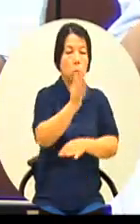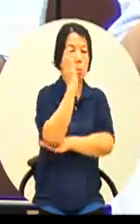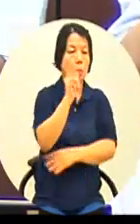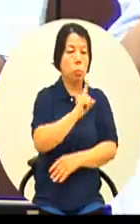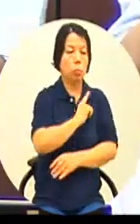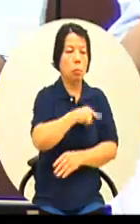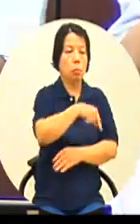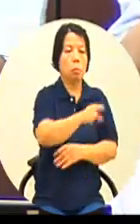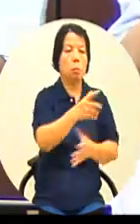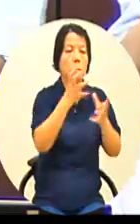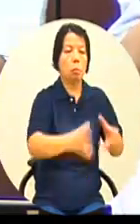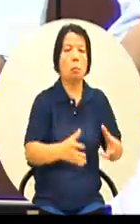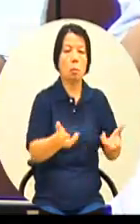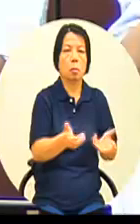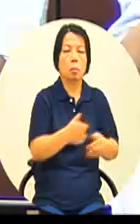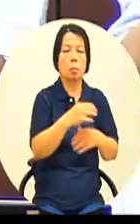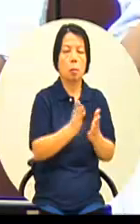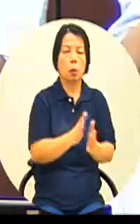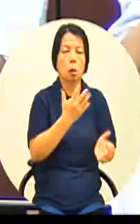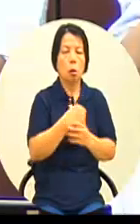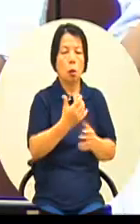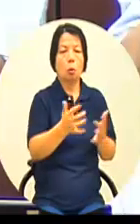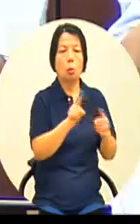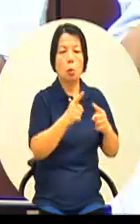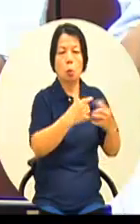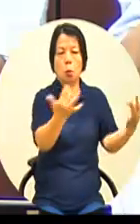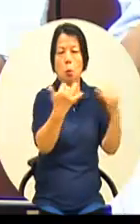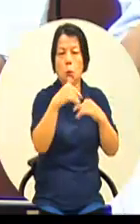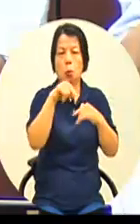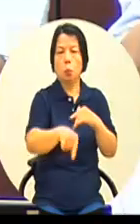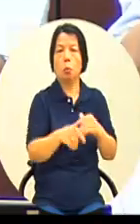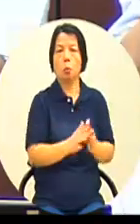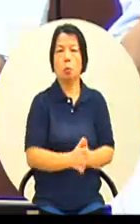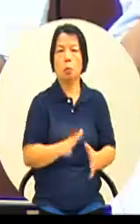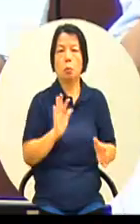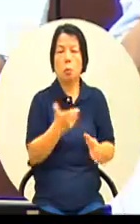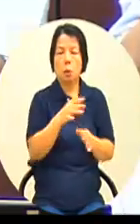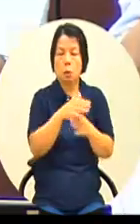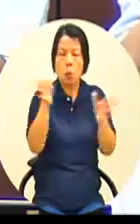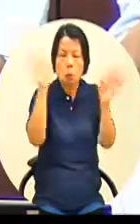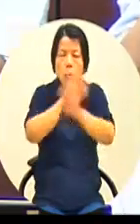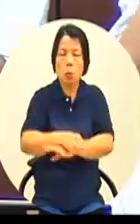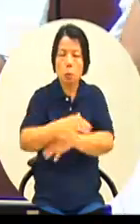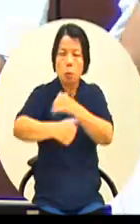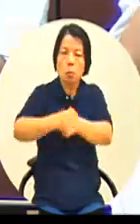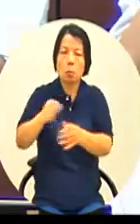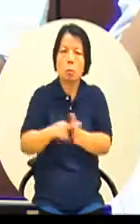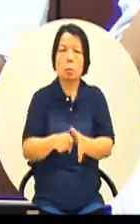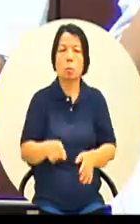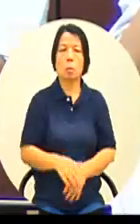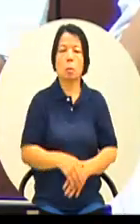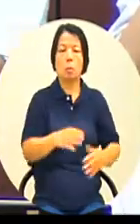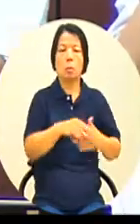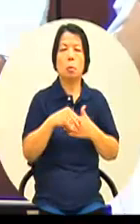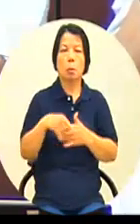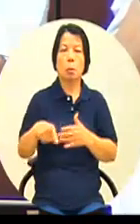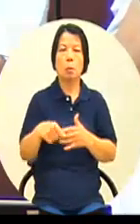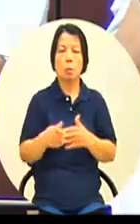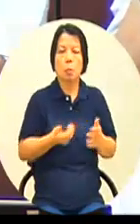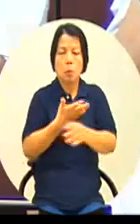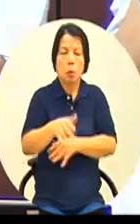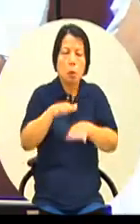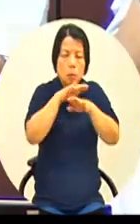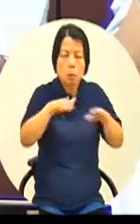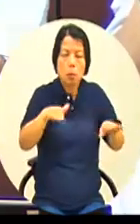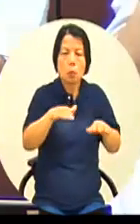造，所以带进来当然带来很多的观光人潮，但是呢，只要讲到夜间的活动，通常都会带来我们只能够比较静